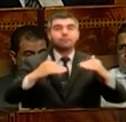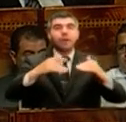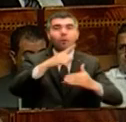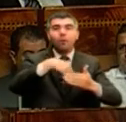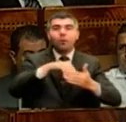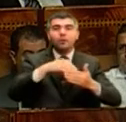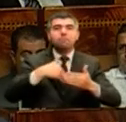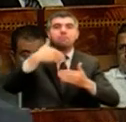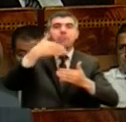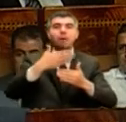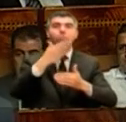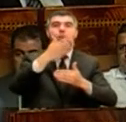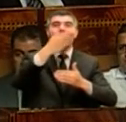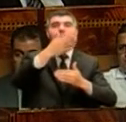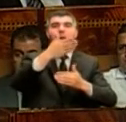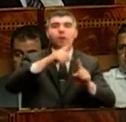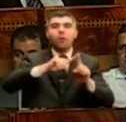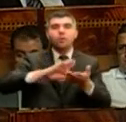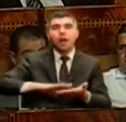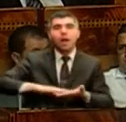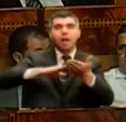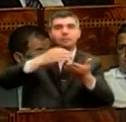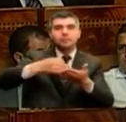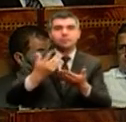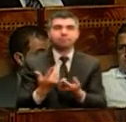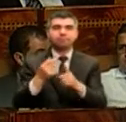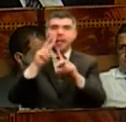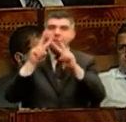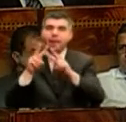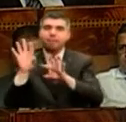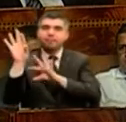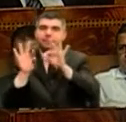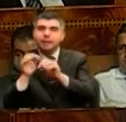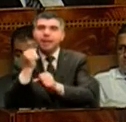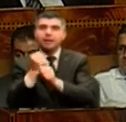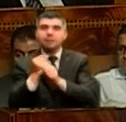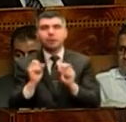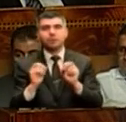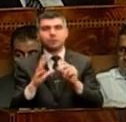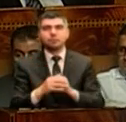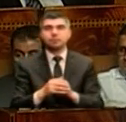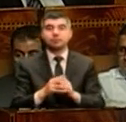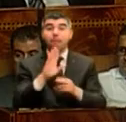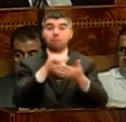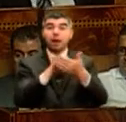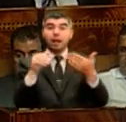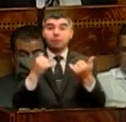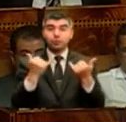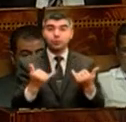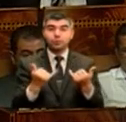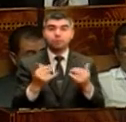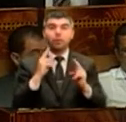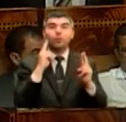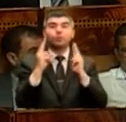من الانجاح ديالو ومن فرص الشغل المواتيه ديالو. اليوم البرنامج ديال الطرق السياره تتلعب واحد الدور اساسي